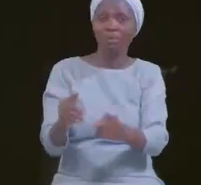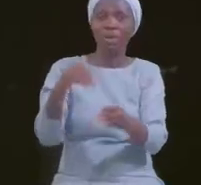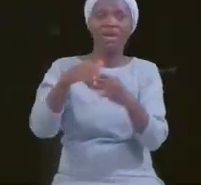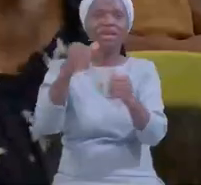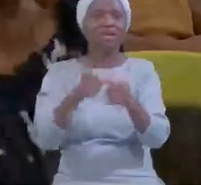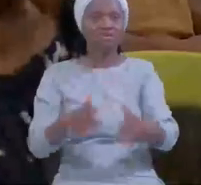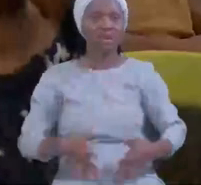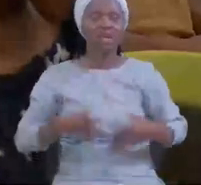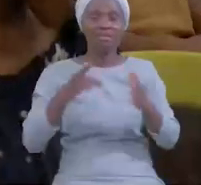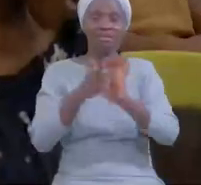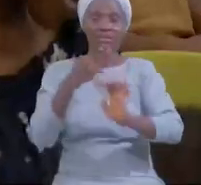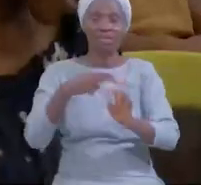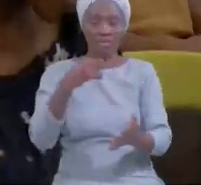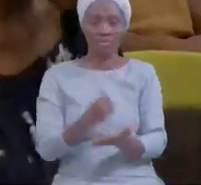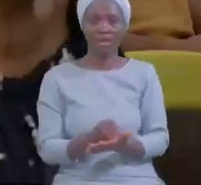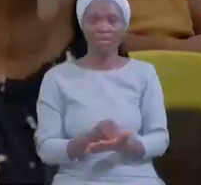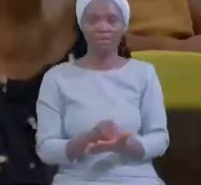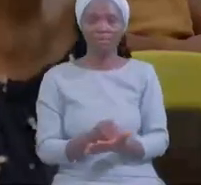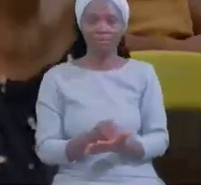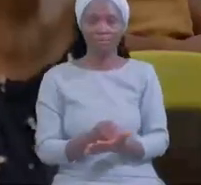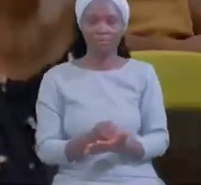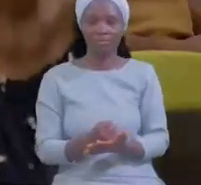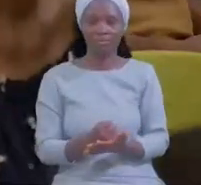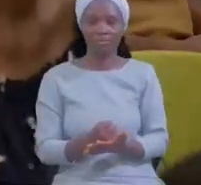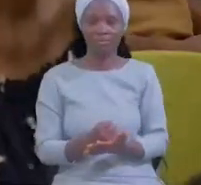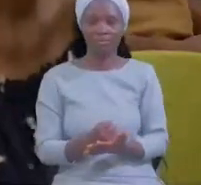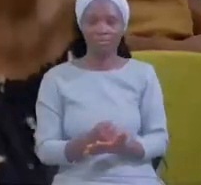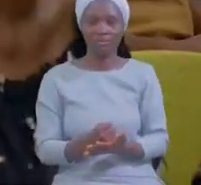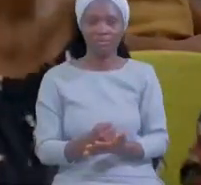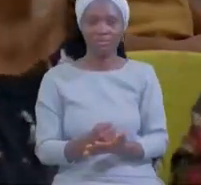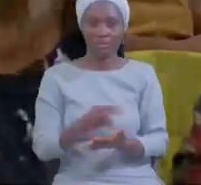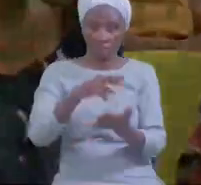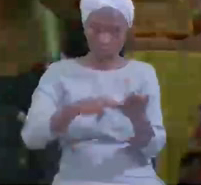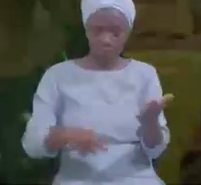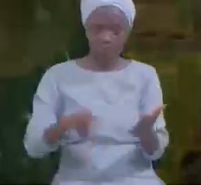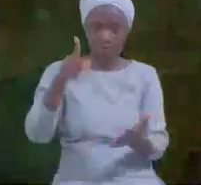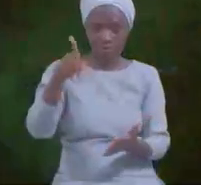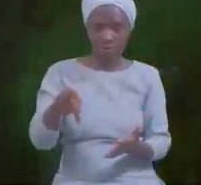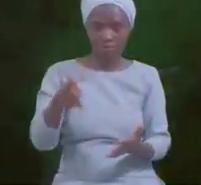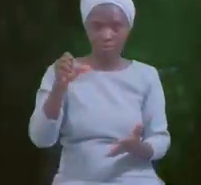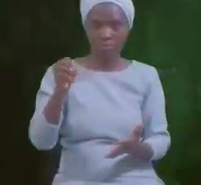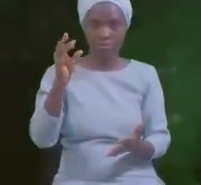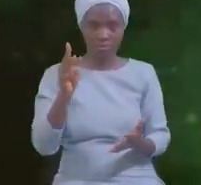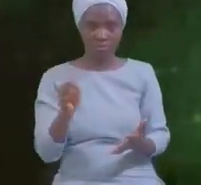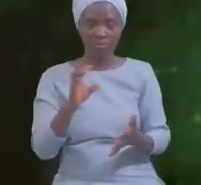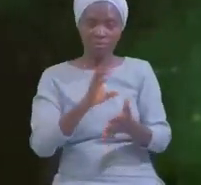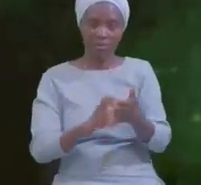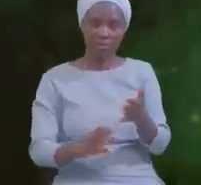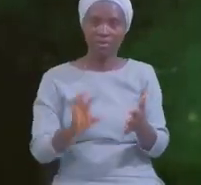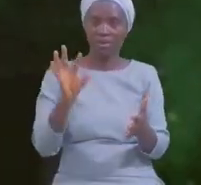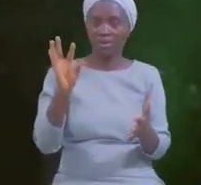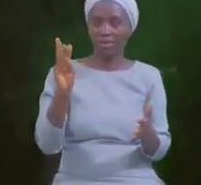chaque vie au nom de Jésus-Christ. Voyons Psaume chapitre 16,